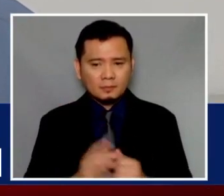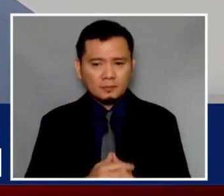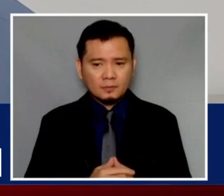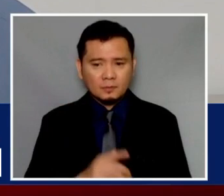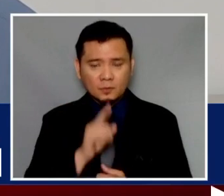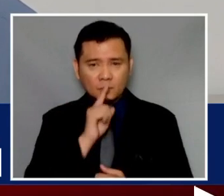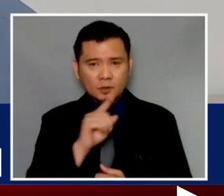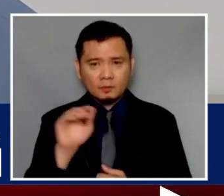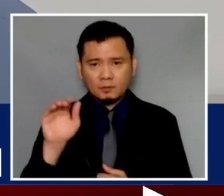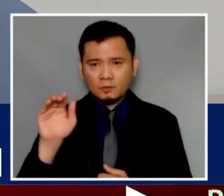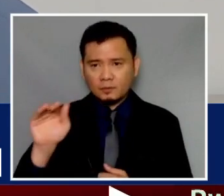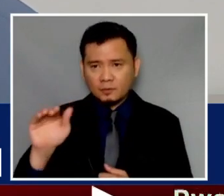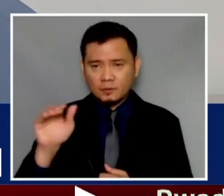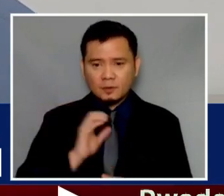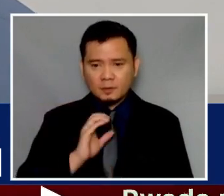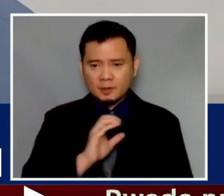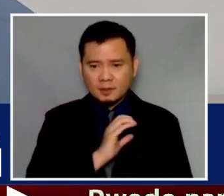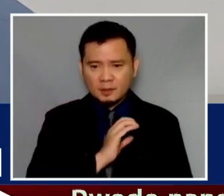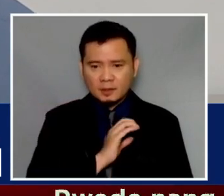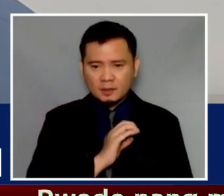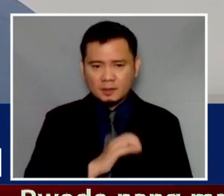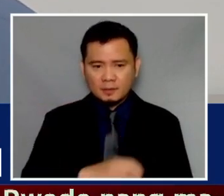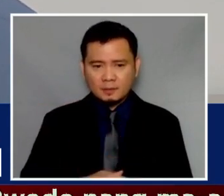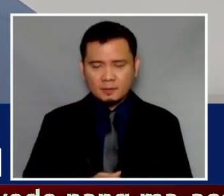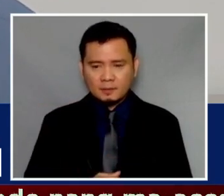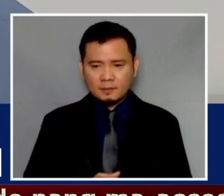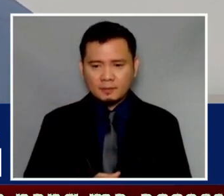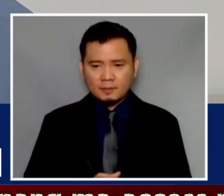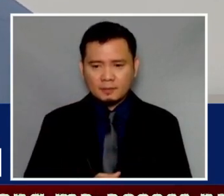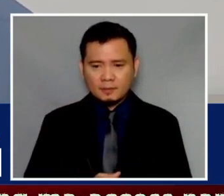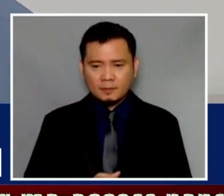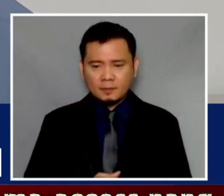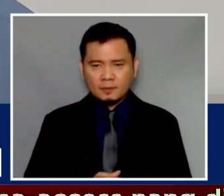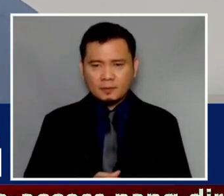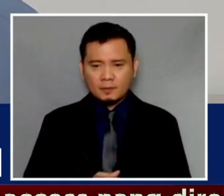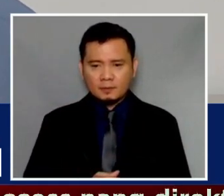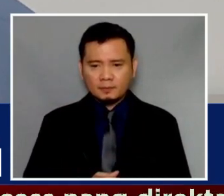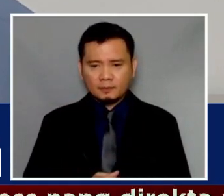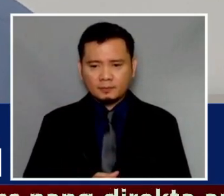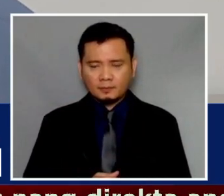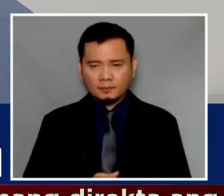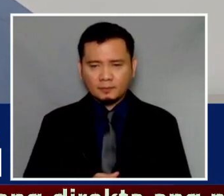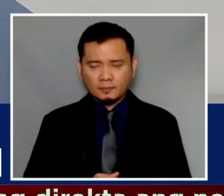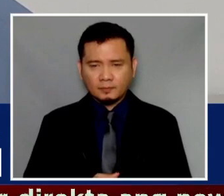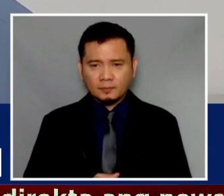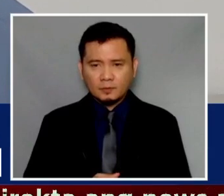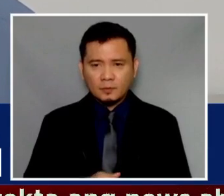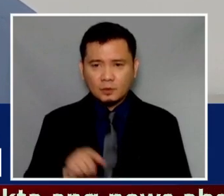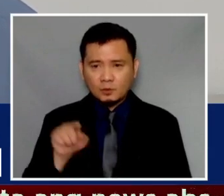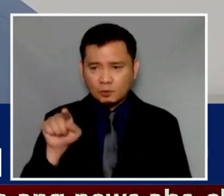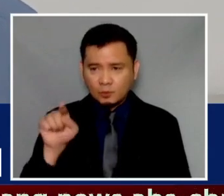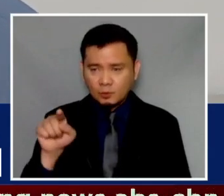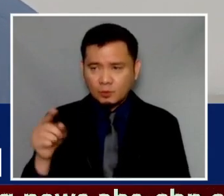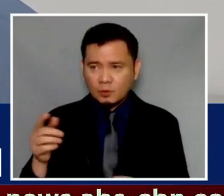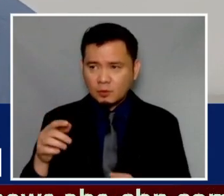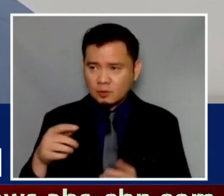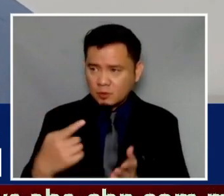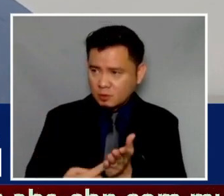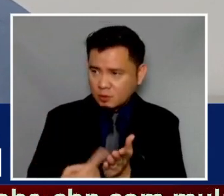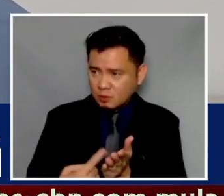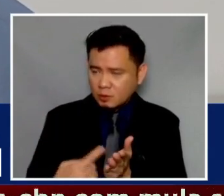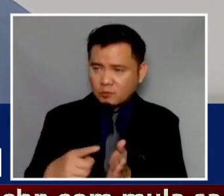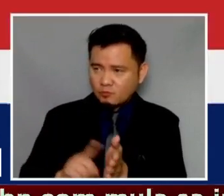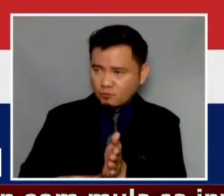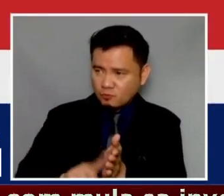but majority of them boycotted the meeting that I convened. They refused